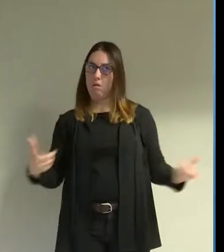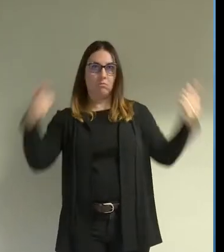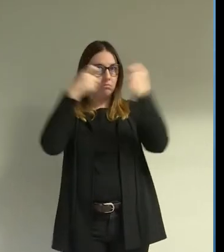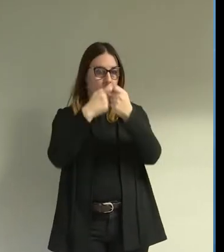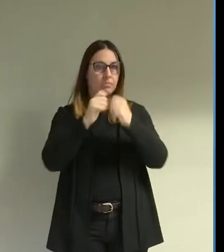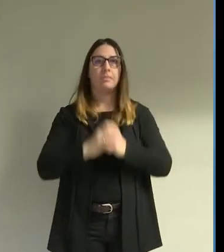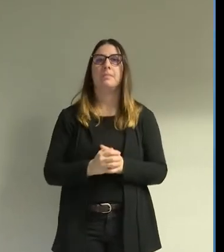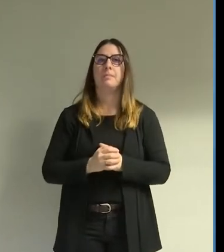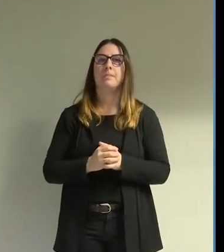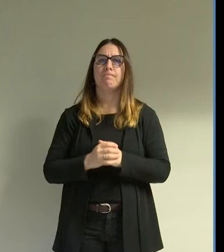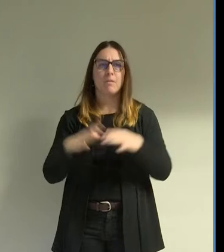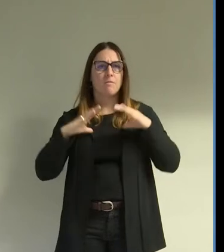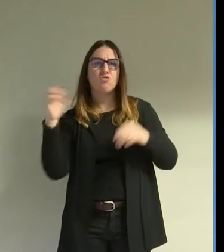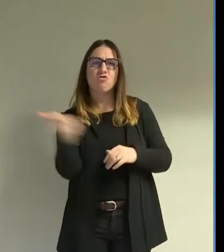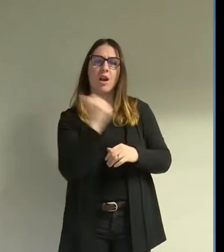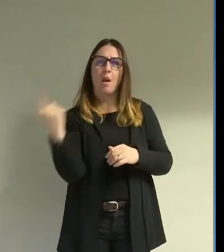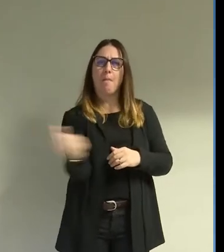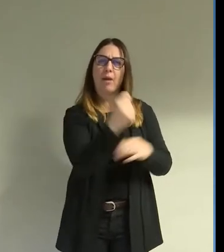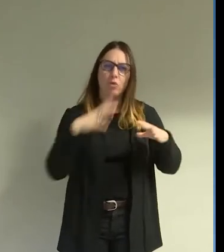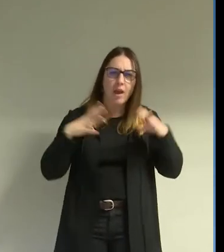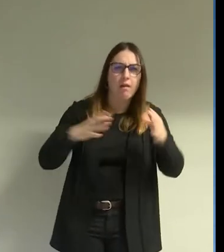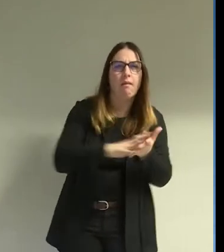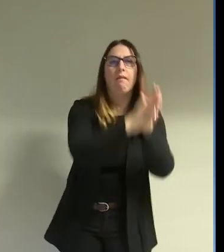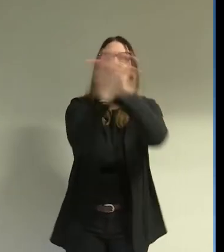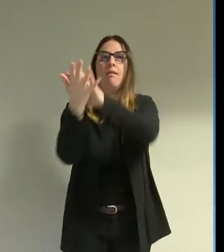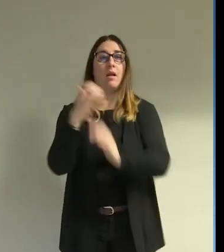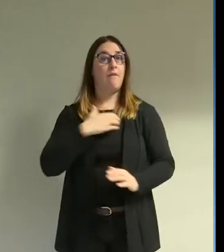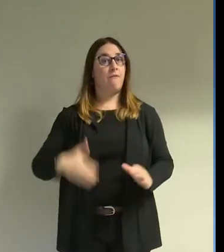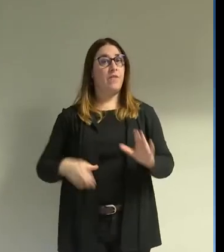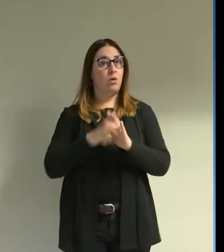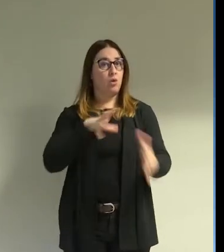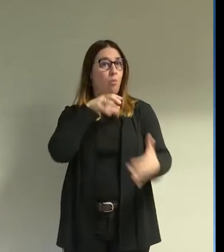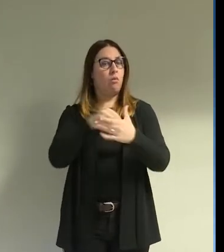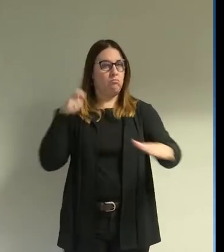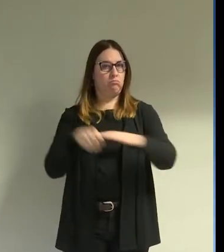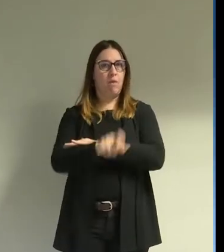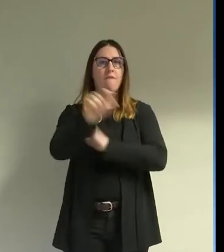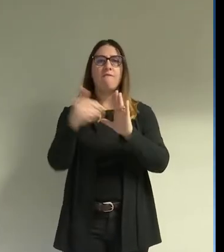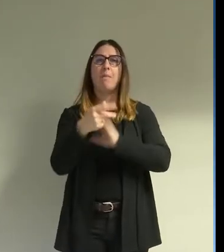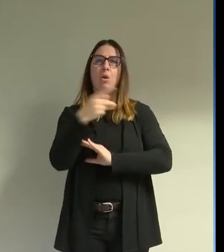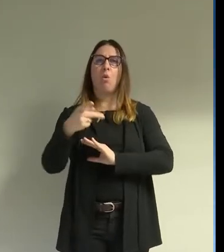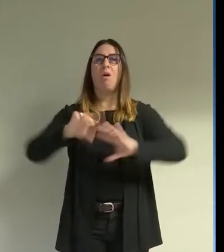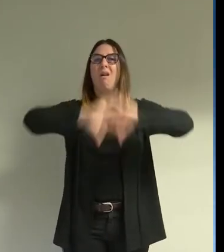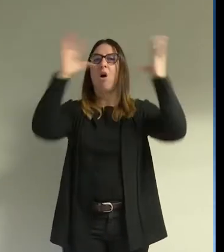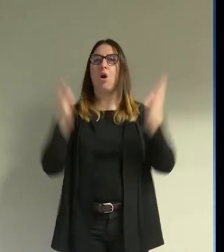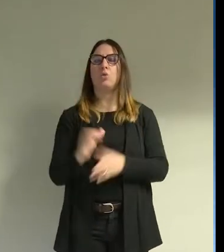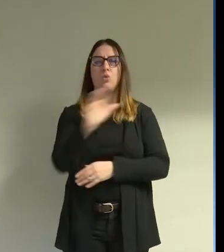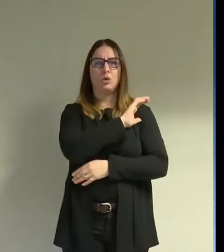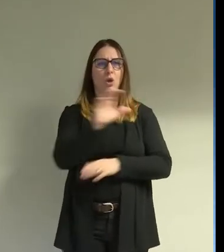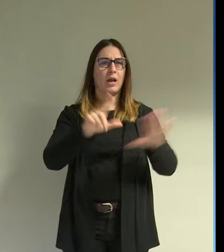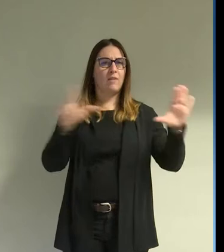communauté des actrices acteurs du changement la ville y participera à hauteur de 20 mille euros sur un budget global de 180 mille euros